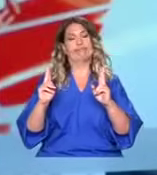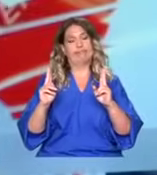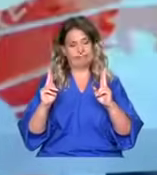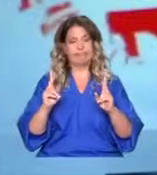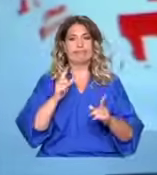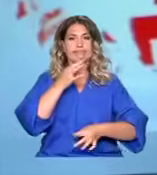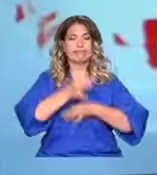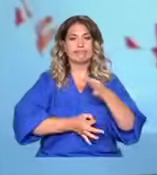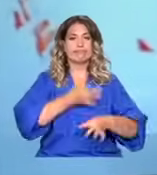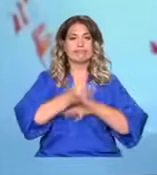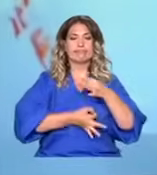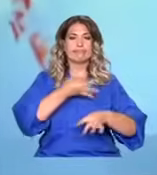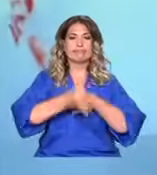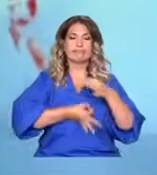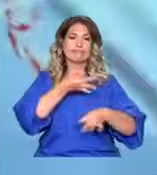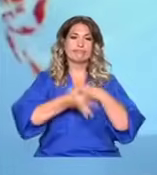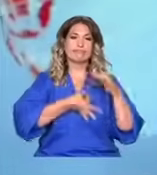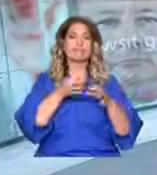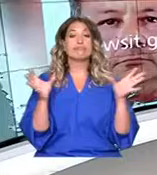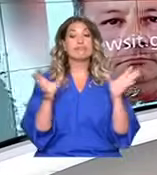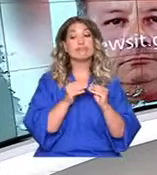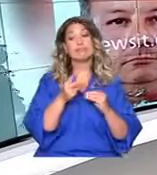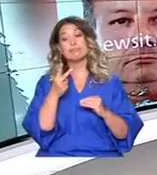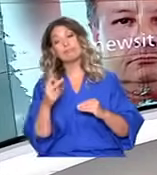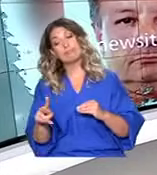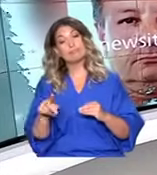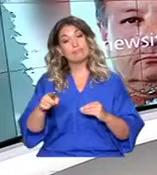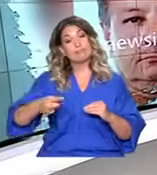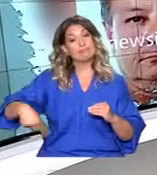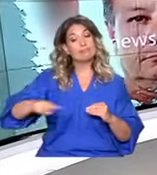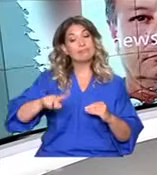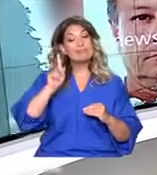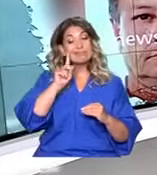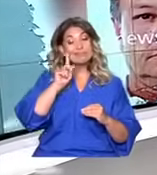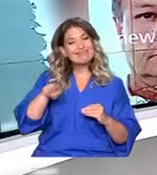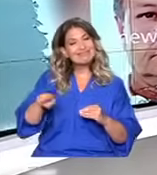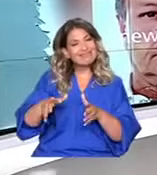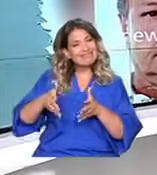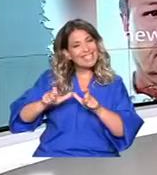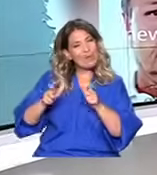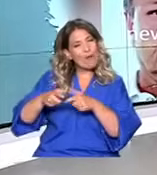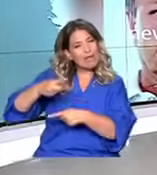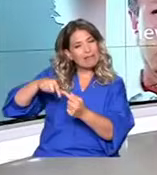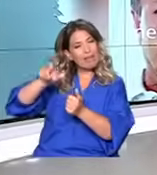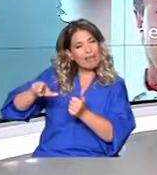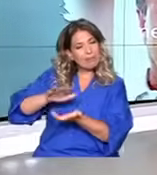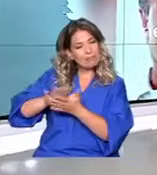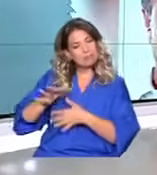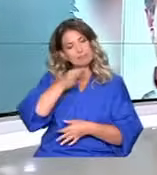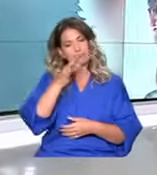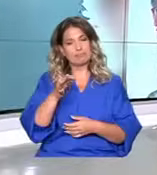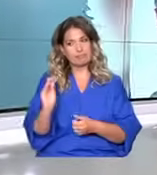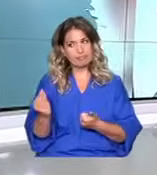επισημάνσεις και θέσεις, τις οποίες μας έχει μεταφέρει το περιβάλλον της Σοφίας Πολυζωγοπούλου. Όπως πάντα, όλα τα